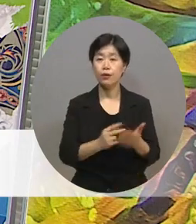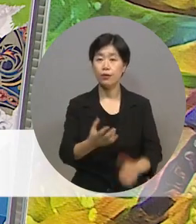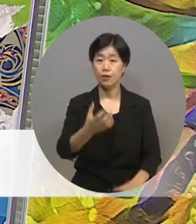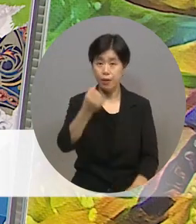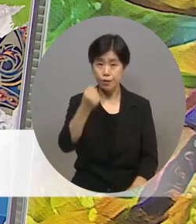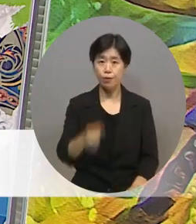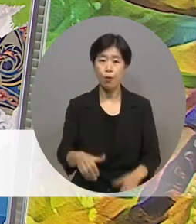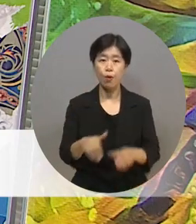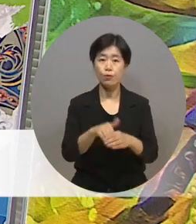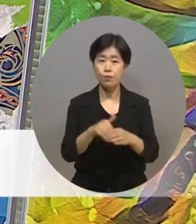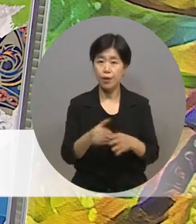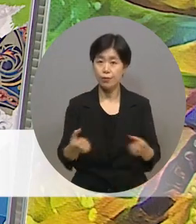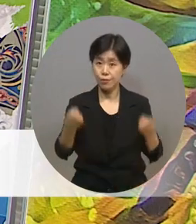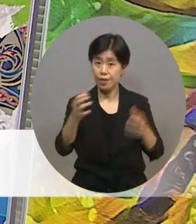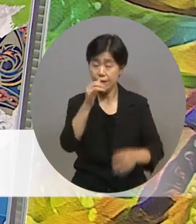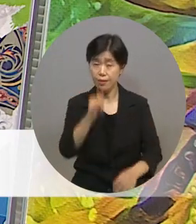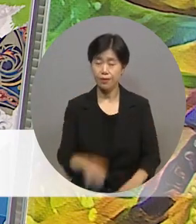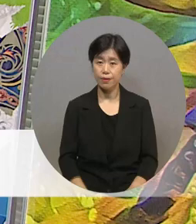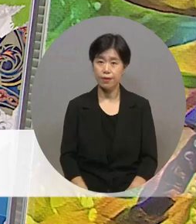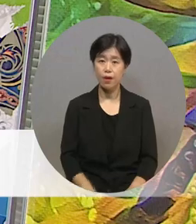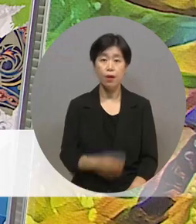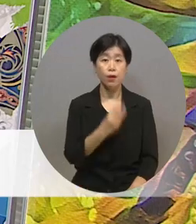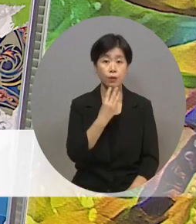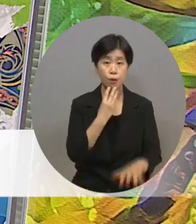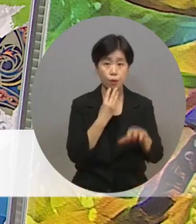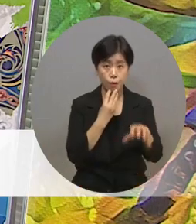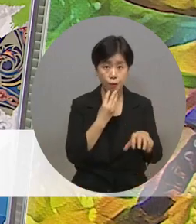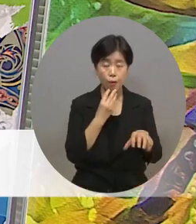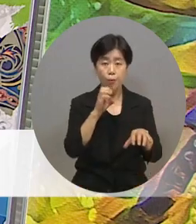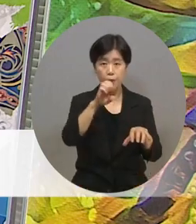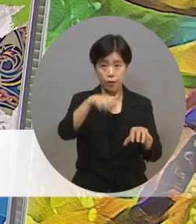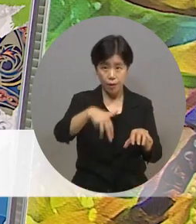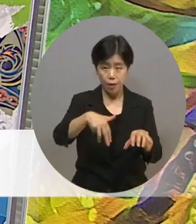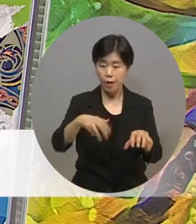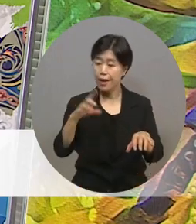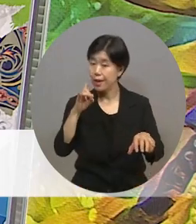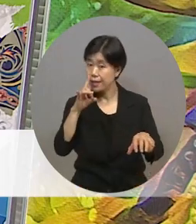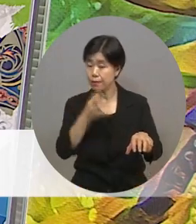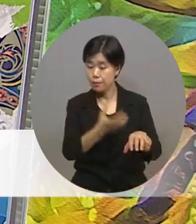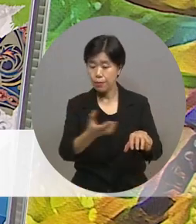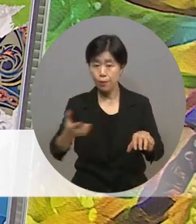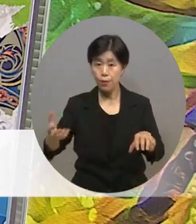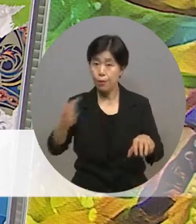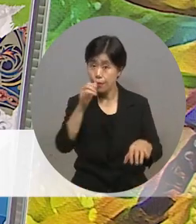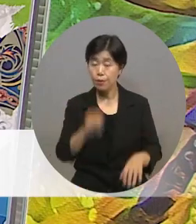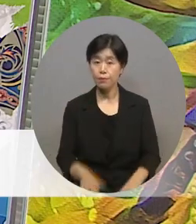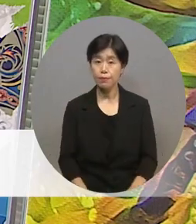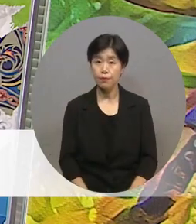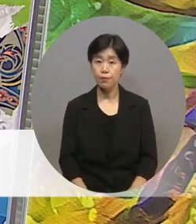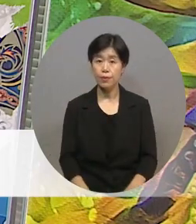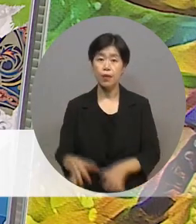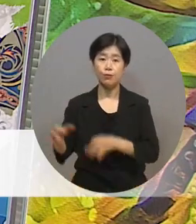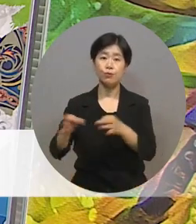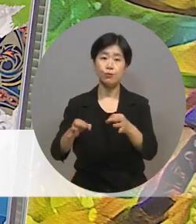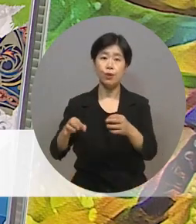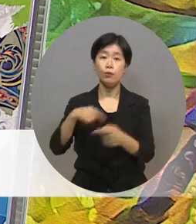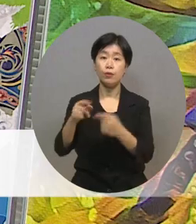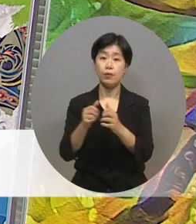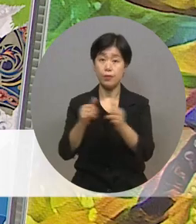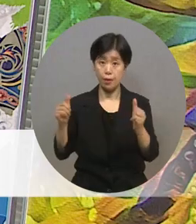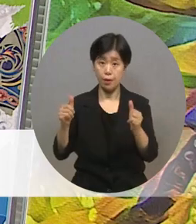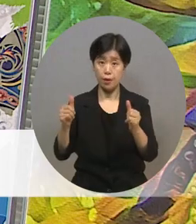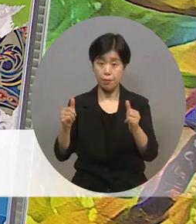문화 수제를 진행을 하고 있습니다 그래서 서울 평창 강릉 이렇게 이루지고 있는데요 그래서 자영업자를 먼저 우리가